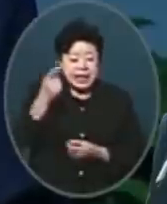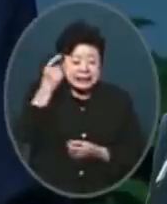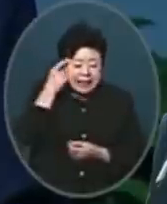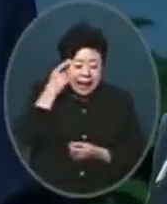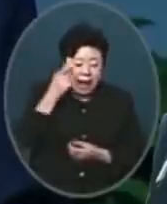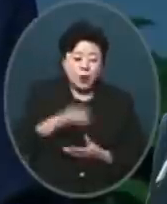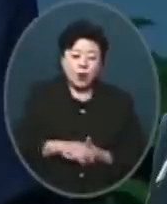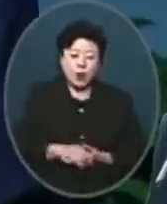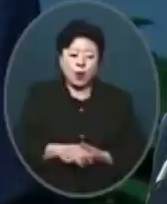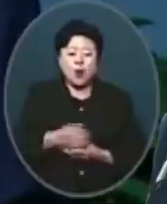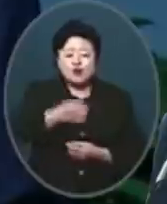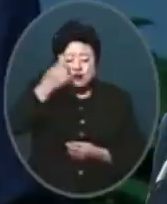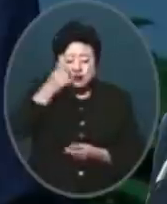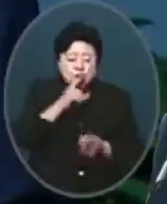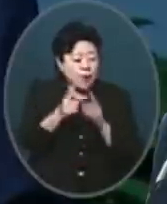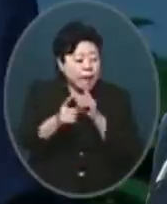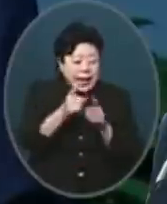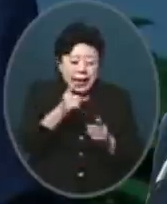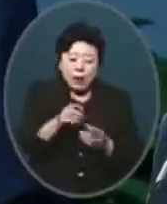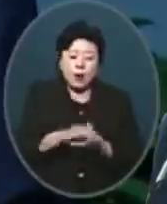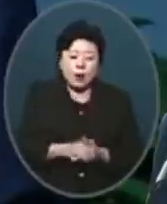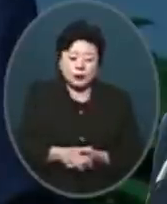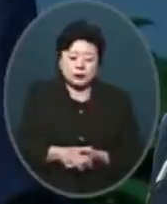생각하고 꿈꾸고 말하고